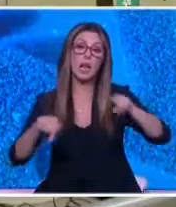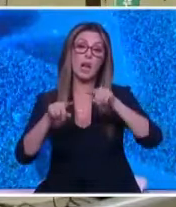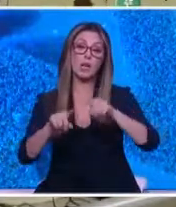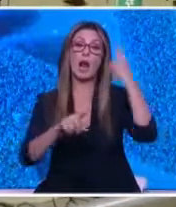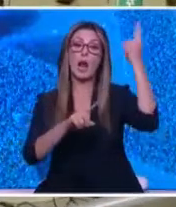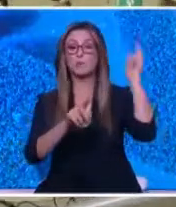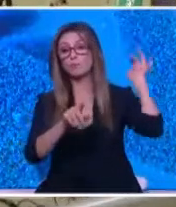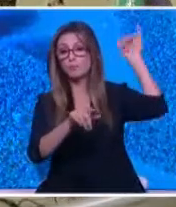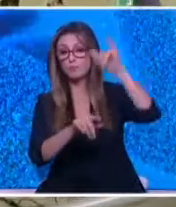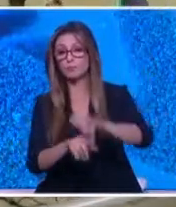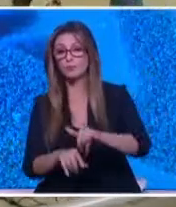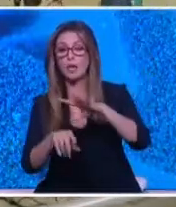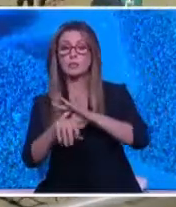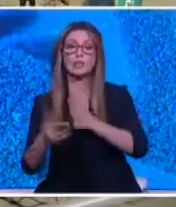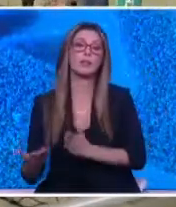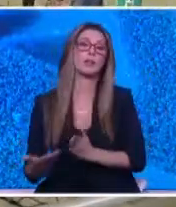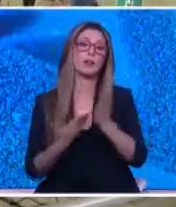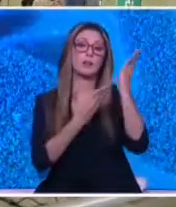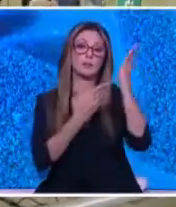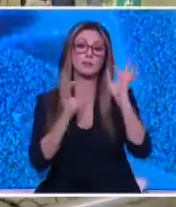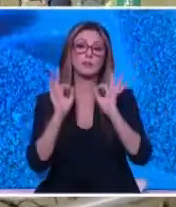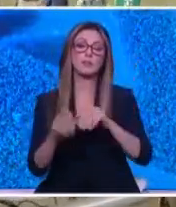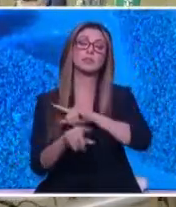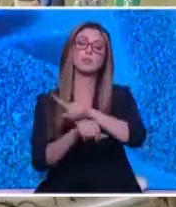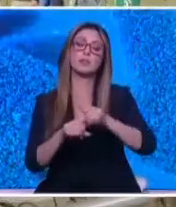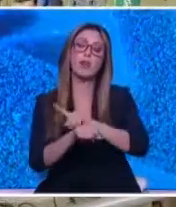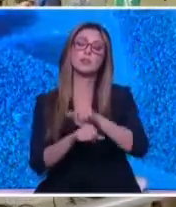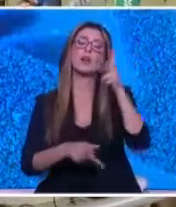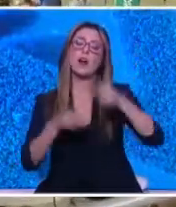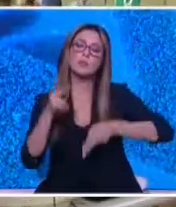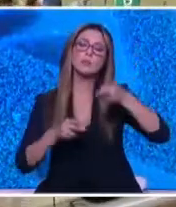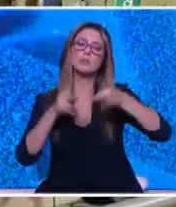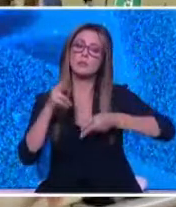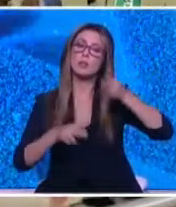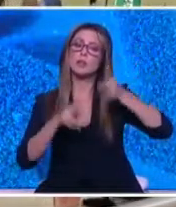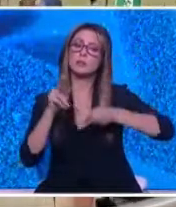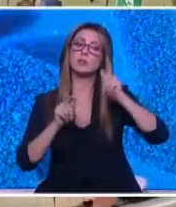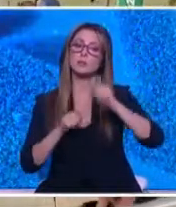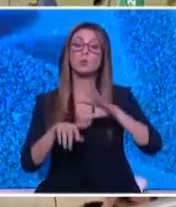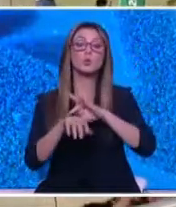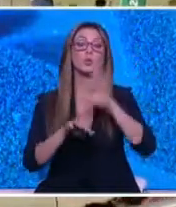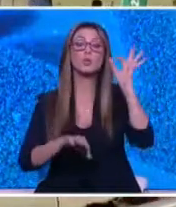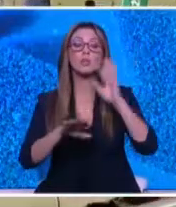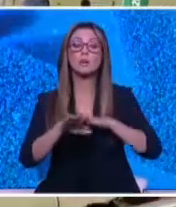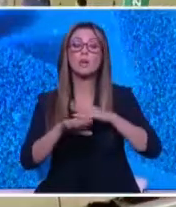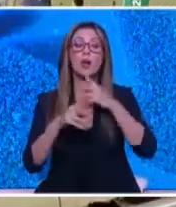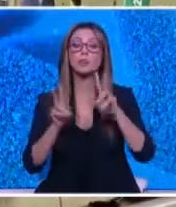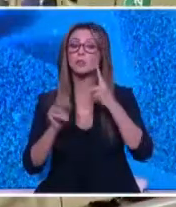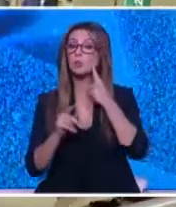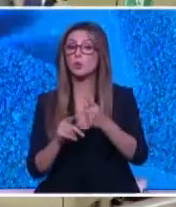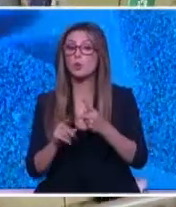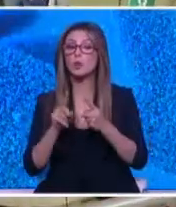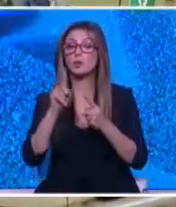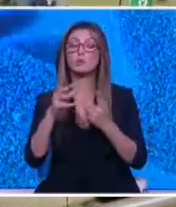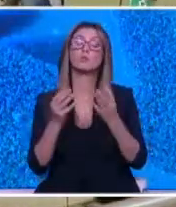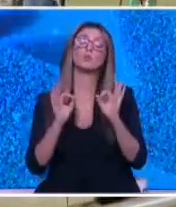bir helikopterle hastaneye kaldırıldı. Saatler süren de bir ameliyat geçirdi. Doktorların yaptığı açıklamaya göre Salman Rushdie'nin